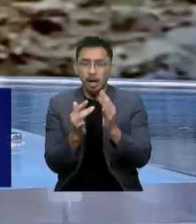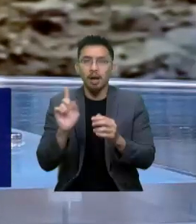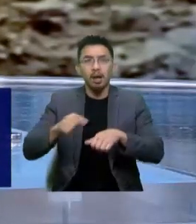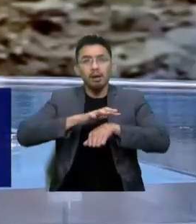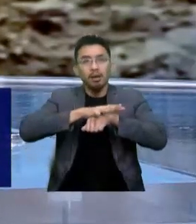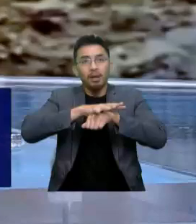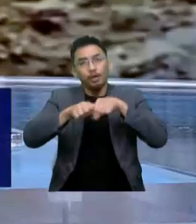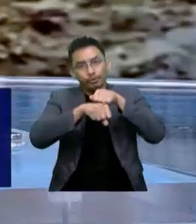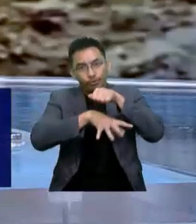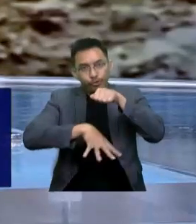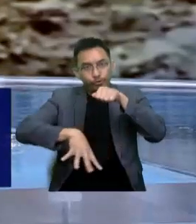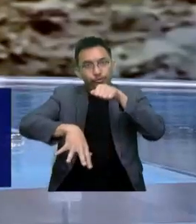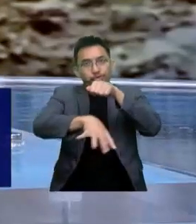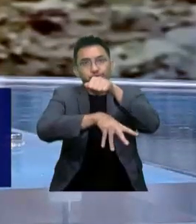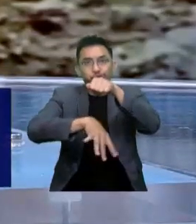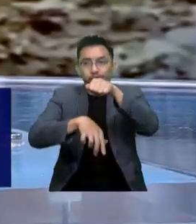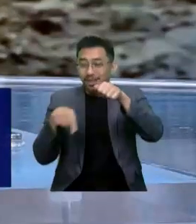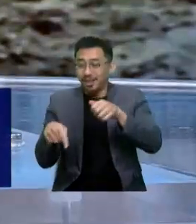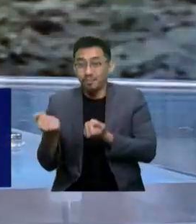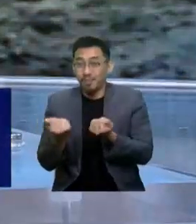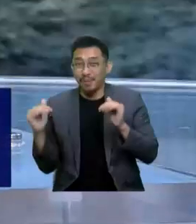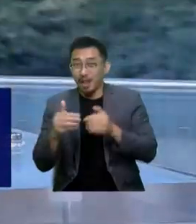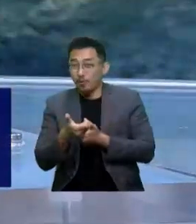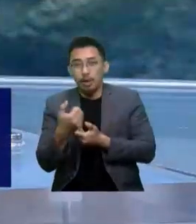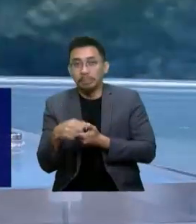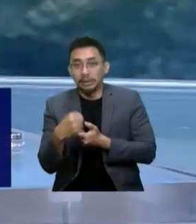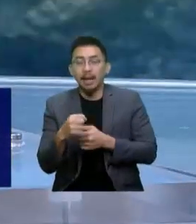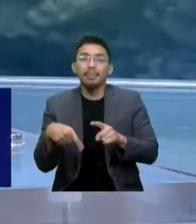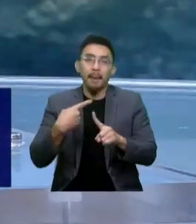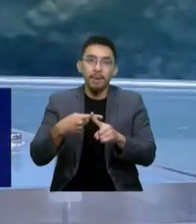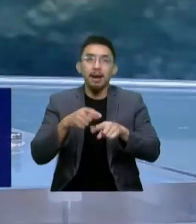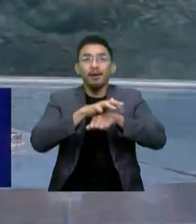helikopter untuk menjangkau titik api yang sulit dijangkau oleh mobil damkar.